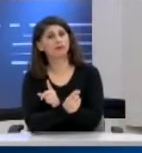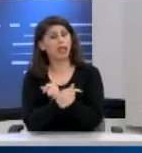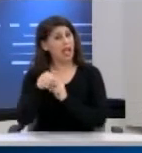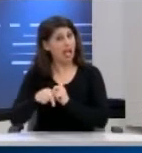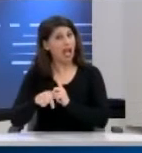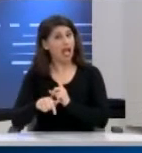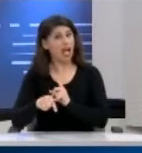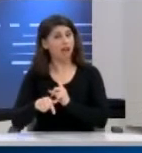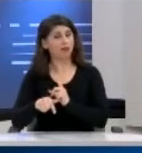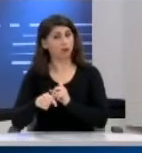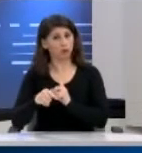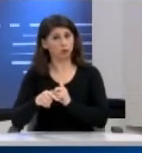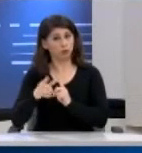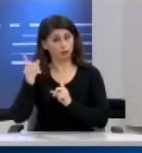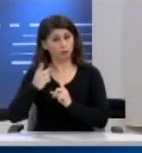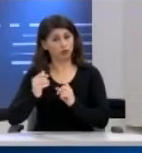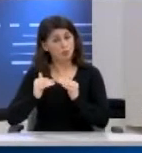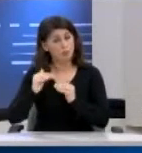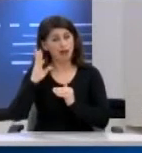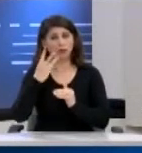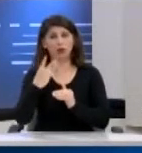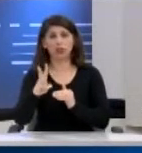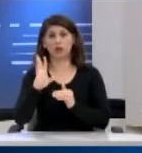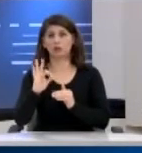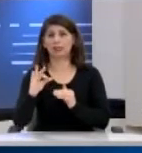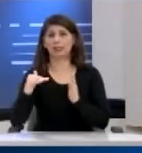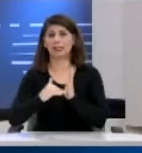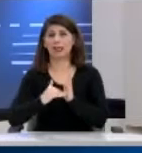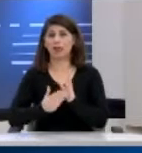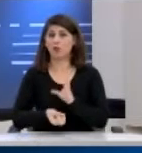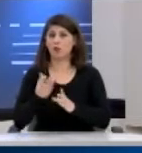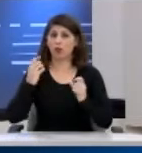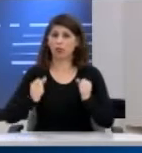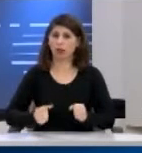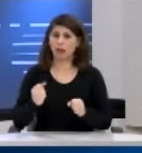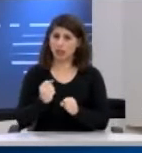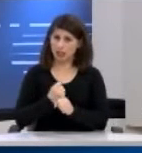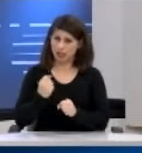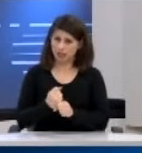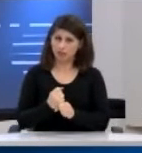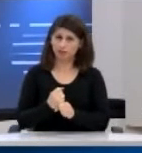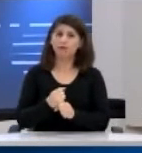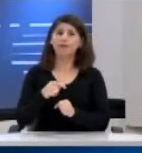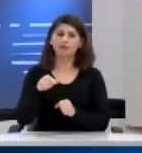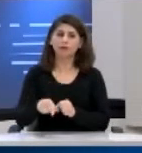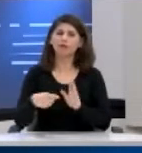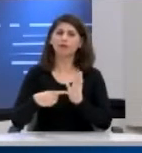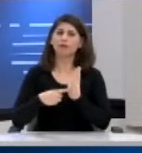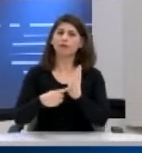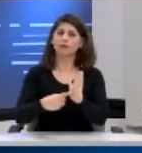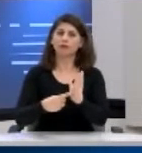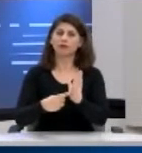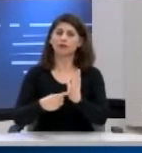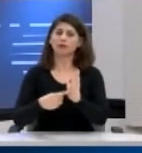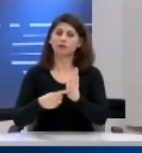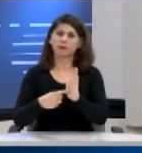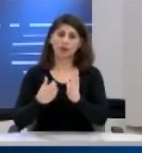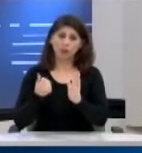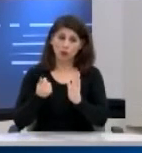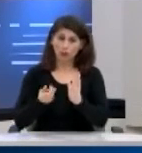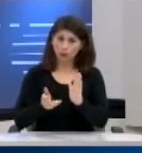αυτής της τάσης. Έχουμε πάνω από 350.000 νέες θέσεις εργασίας, κάτι που αποτυπώνεται και στα μεγέθη